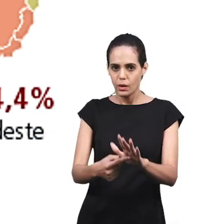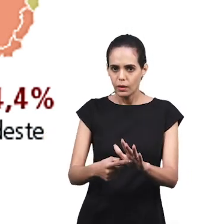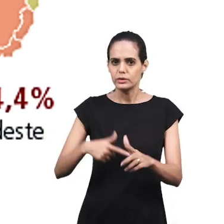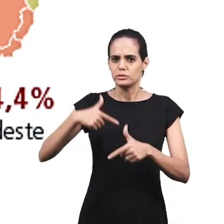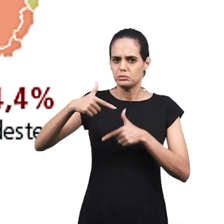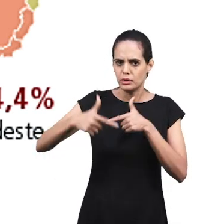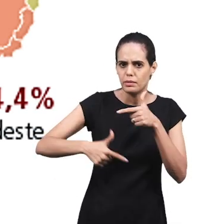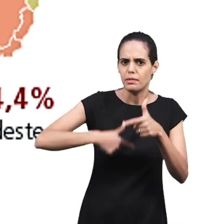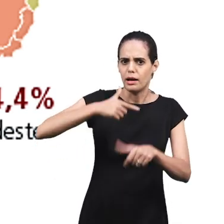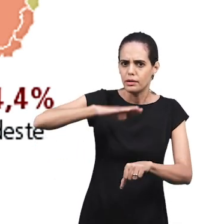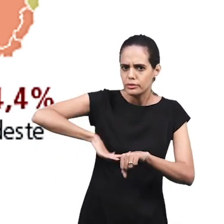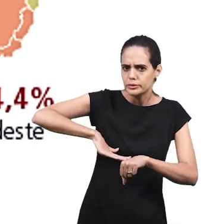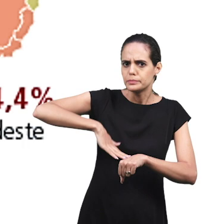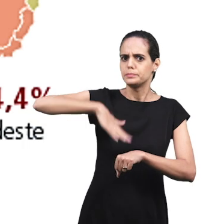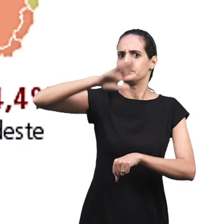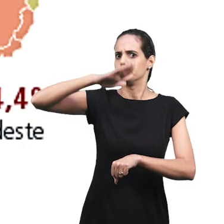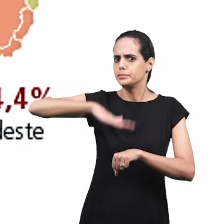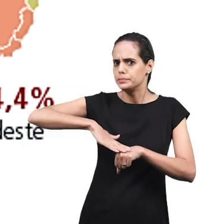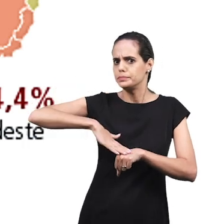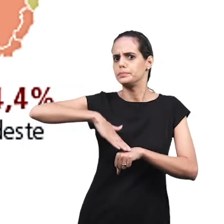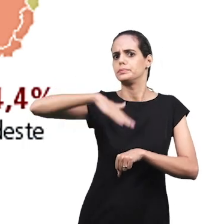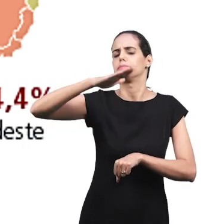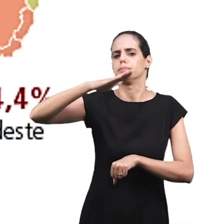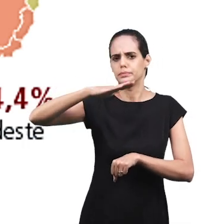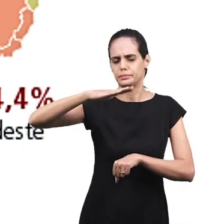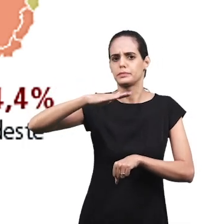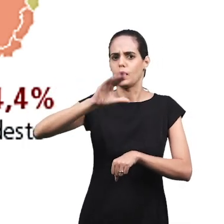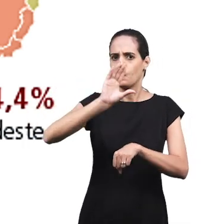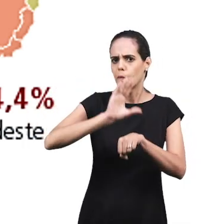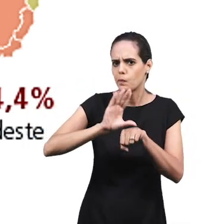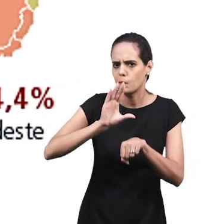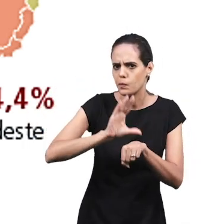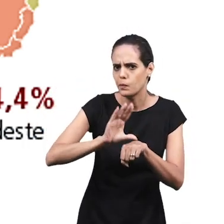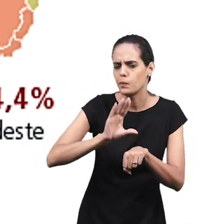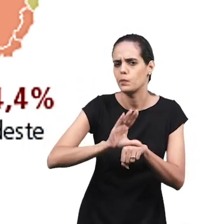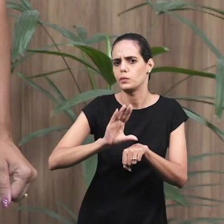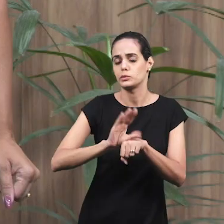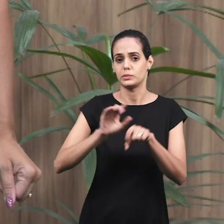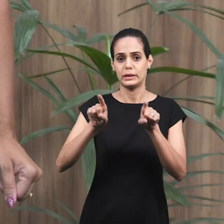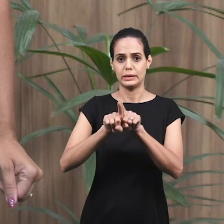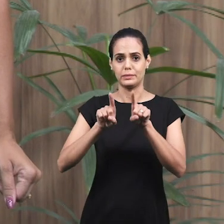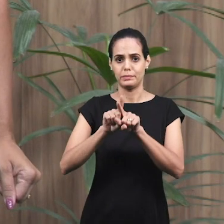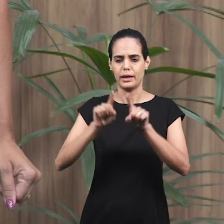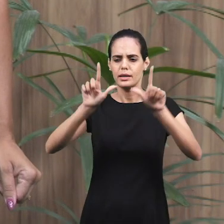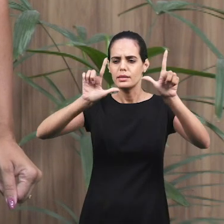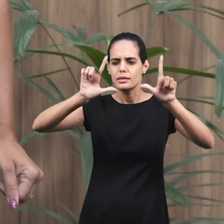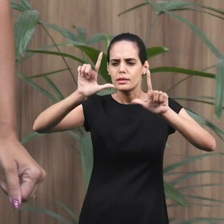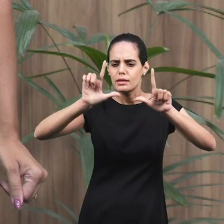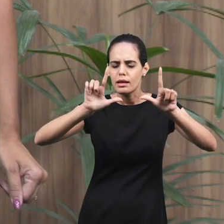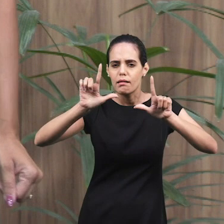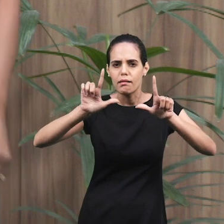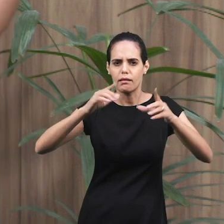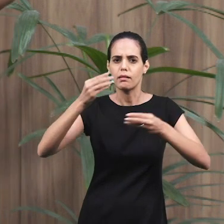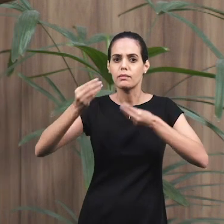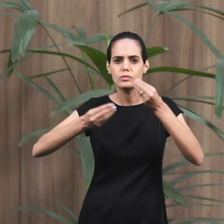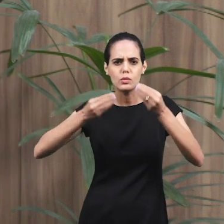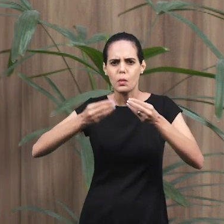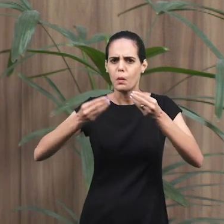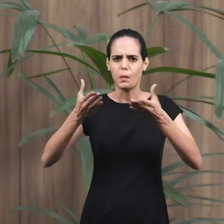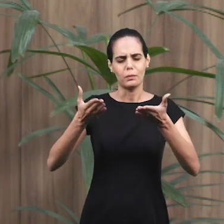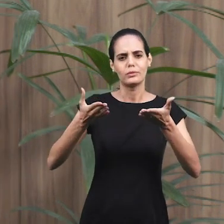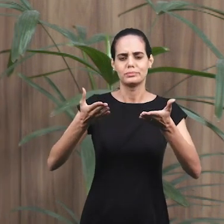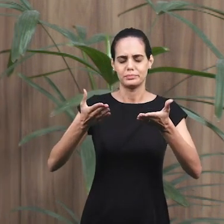une grande croissance du travail, d'investissement. Et par rapport aux